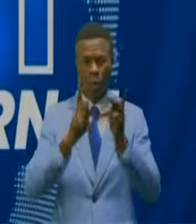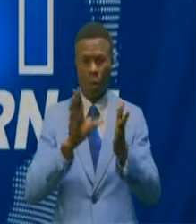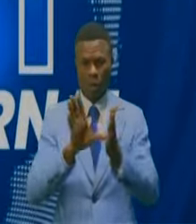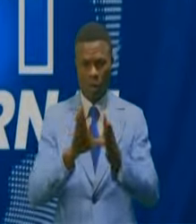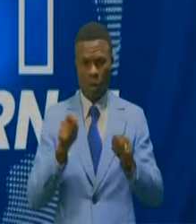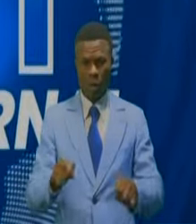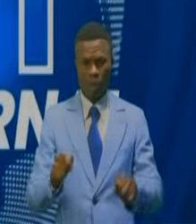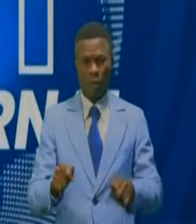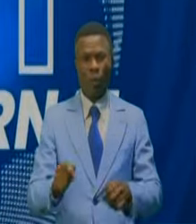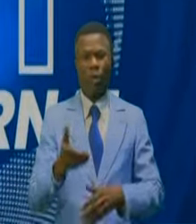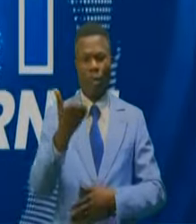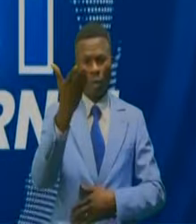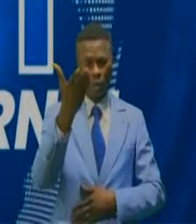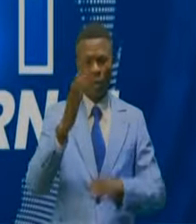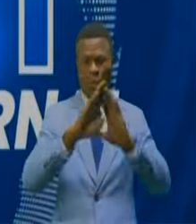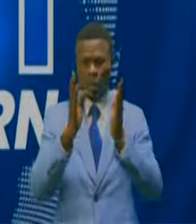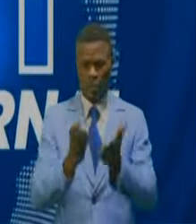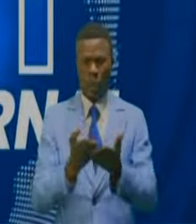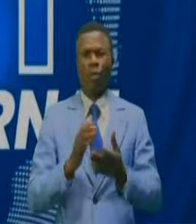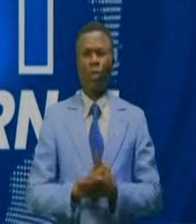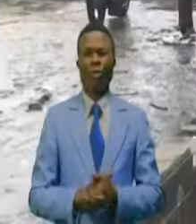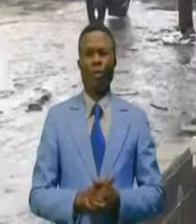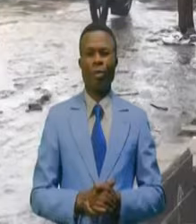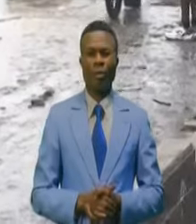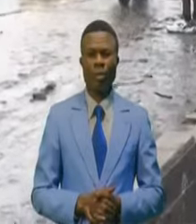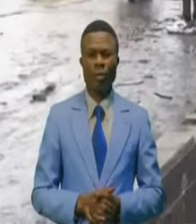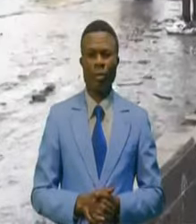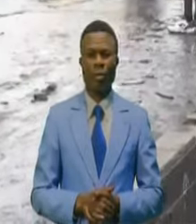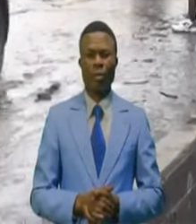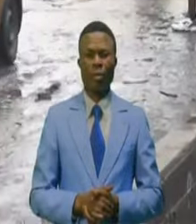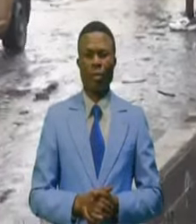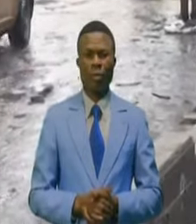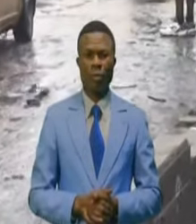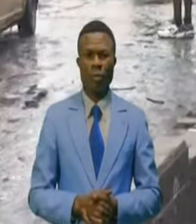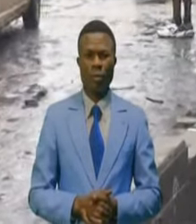reportage de Nono Mansekou et de Maurice Mbewa.